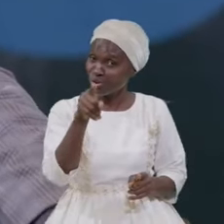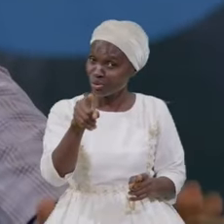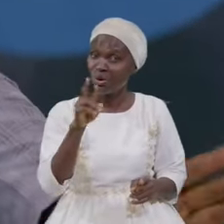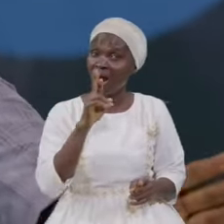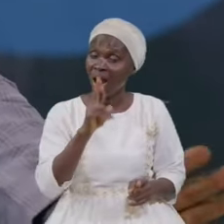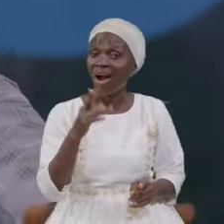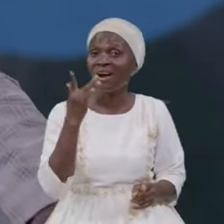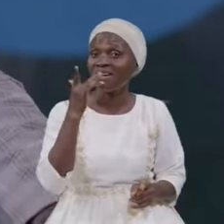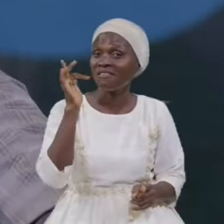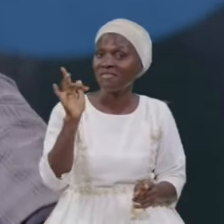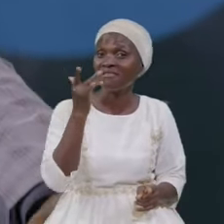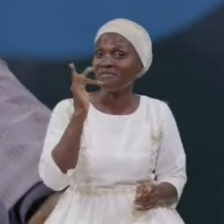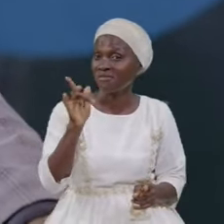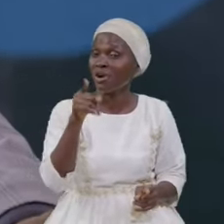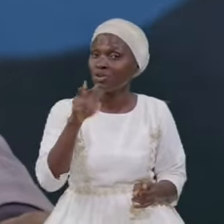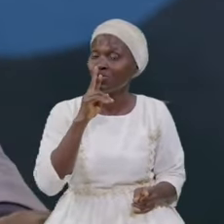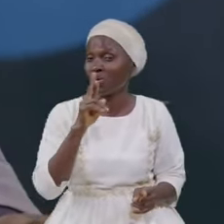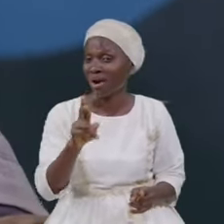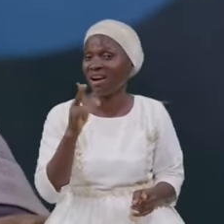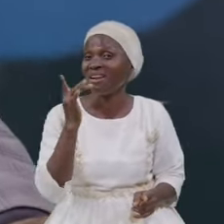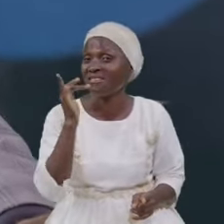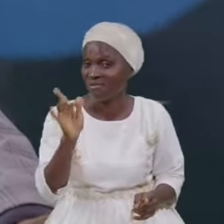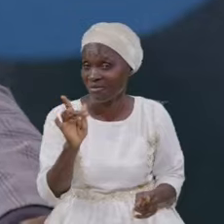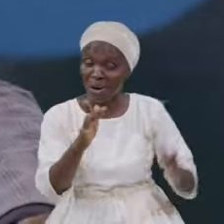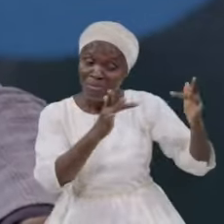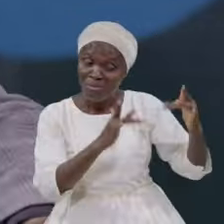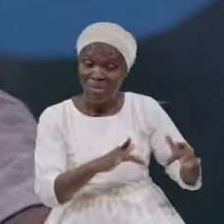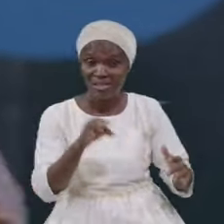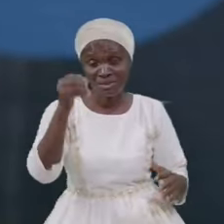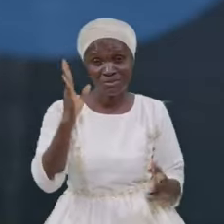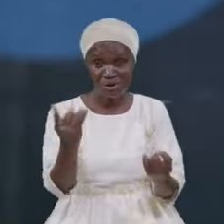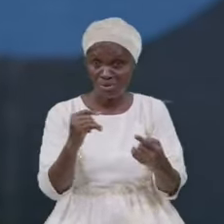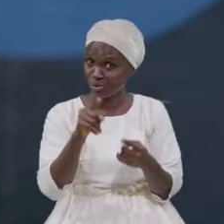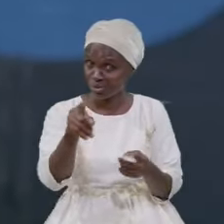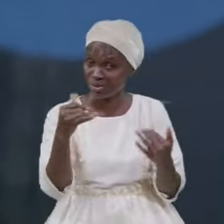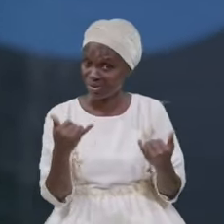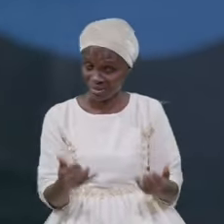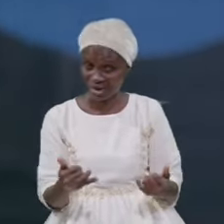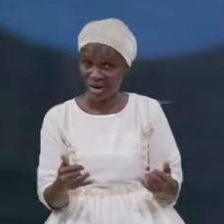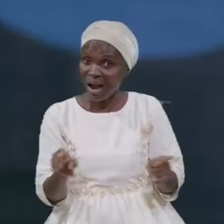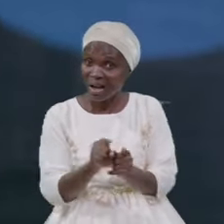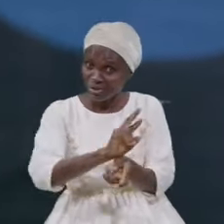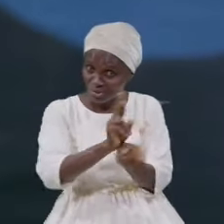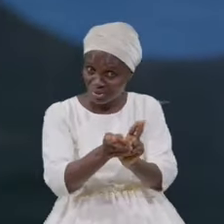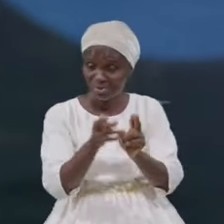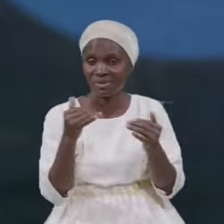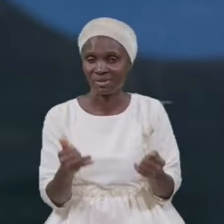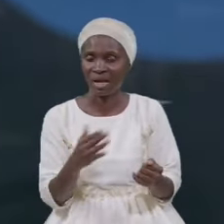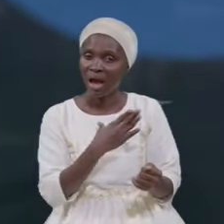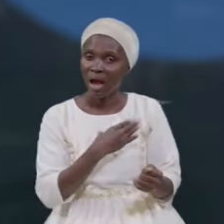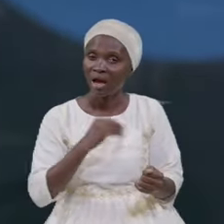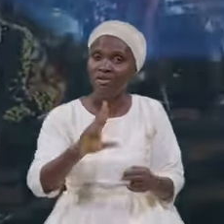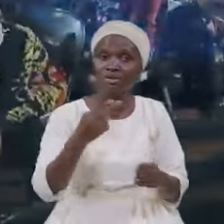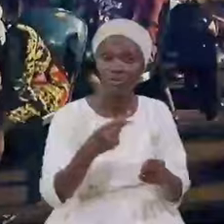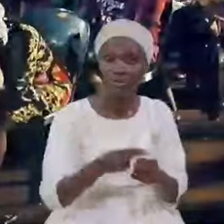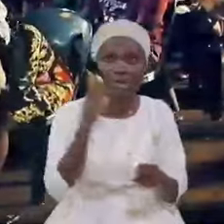aimé. La miséricorde de Dieu te parvient maintenant. Comme tu te repens et que ton nom est écrit dans le livre